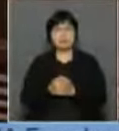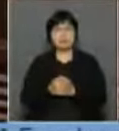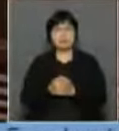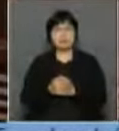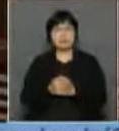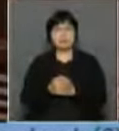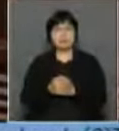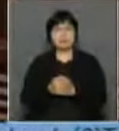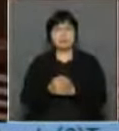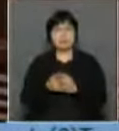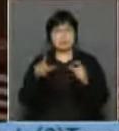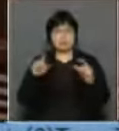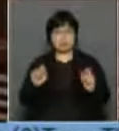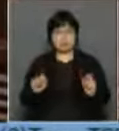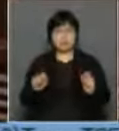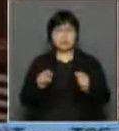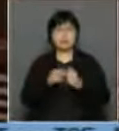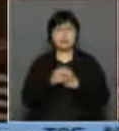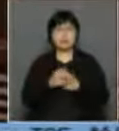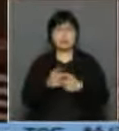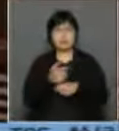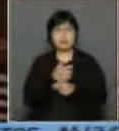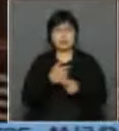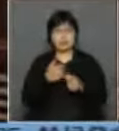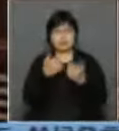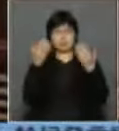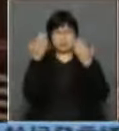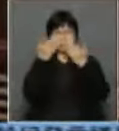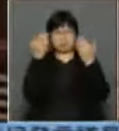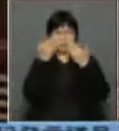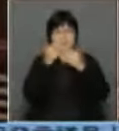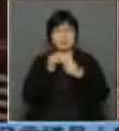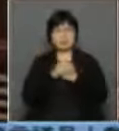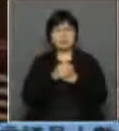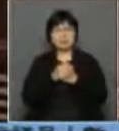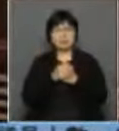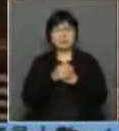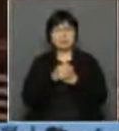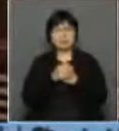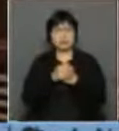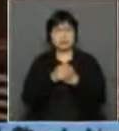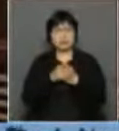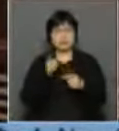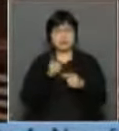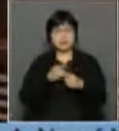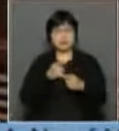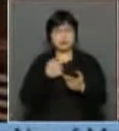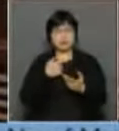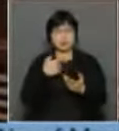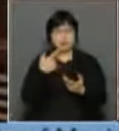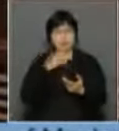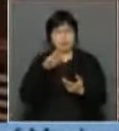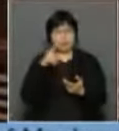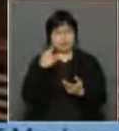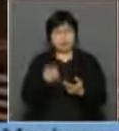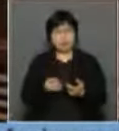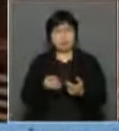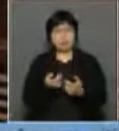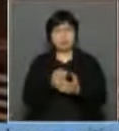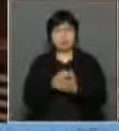我們說明呢，營運一個電視台呢是不簡單的，除